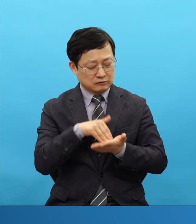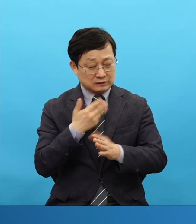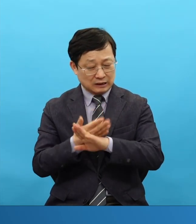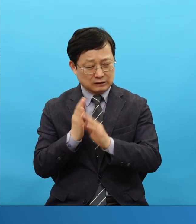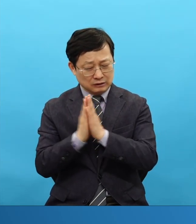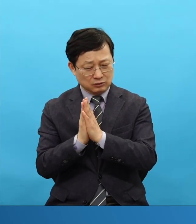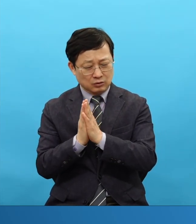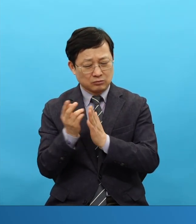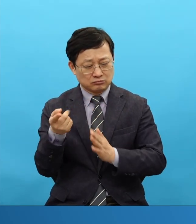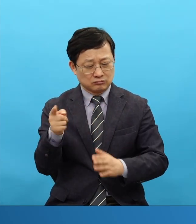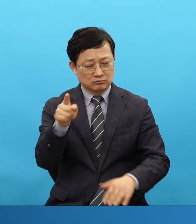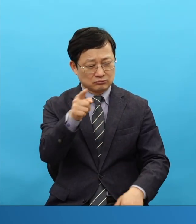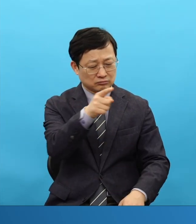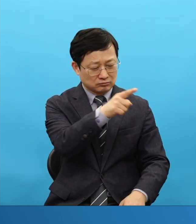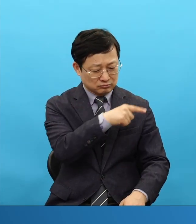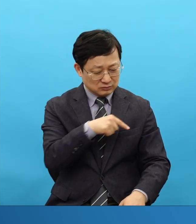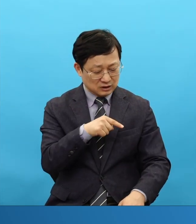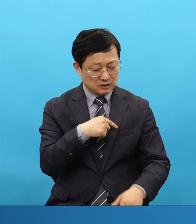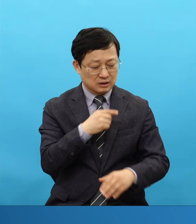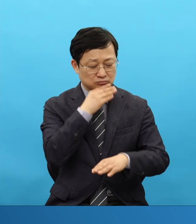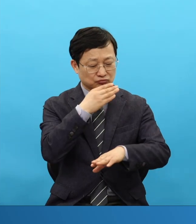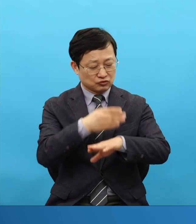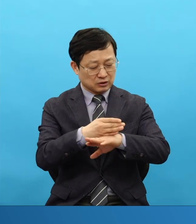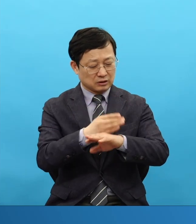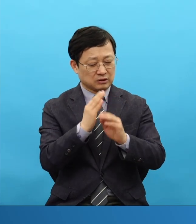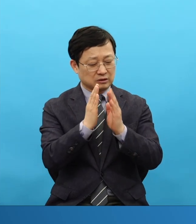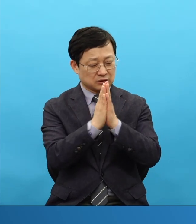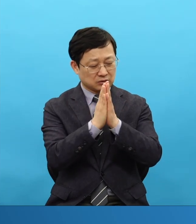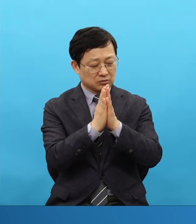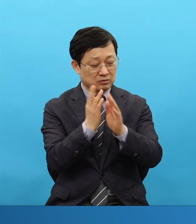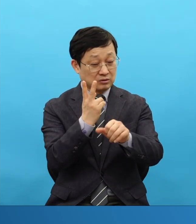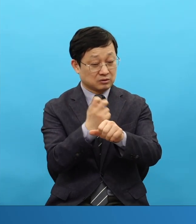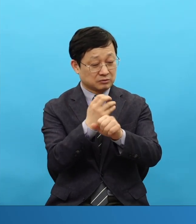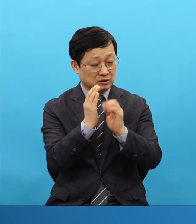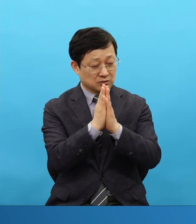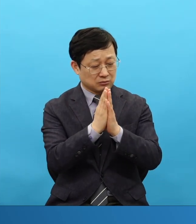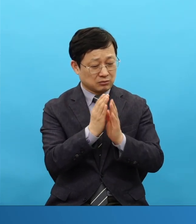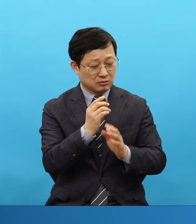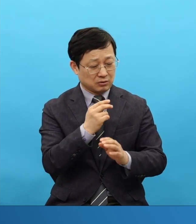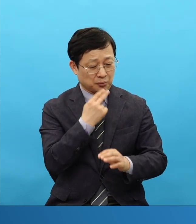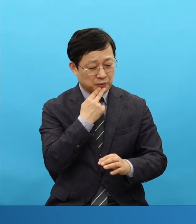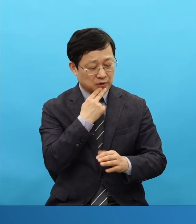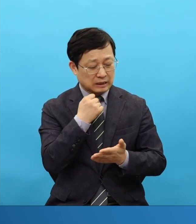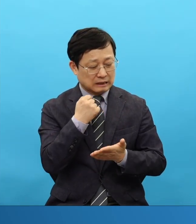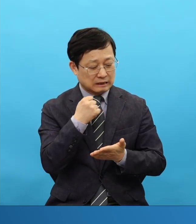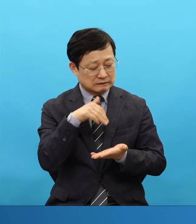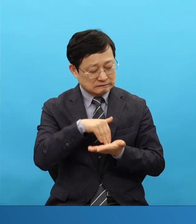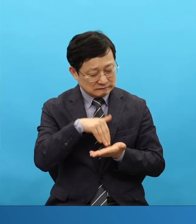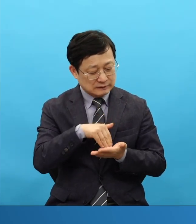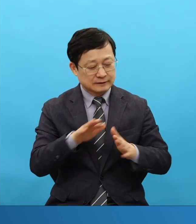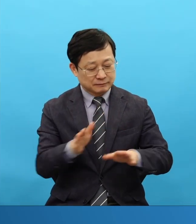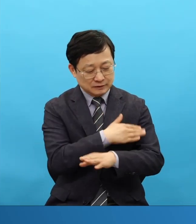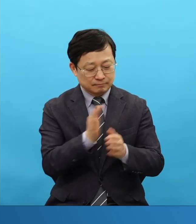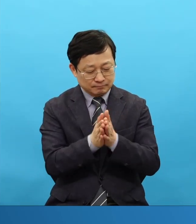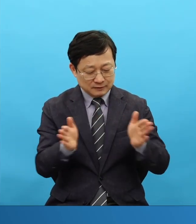하면서요. I was doing every other prayer, but I didn't pray for North Korea in my 24-hour prayer. 북한 놓고 기도해야 되겠구나. We got to pray for North Korea.